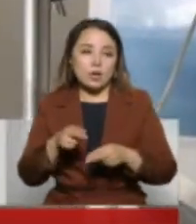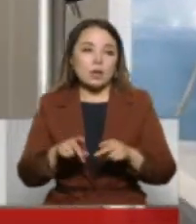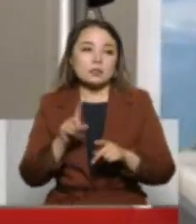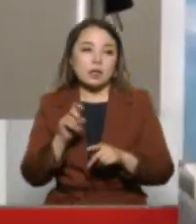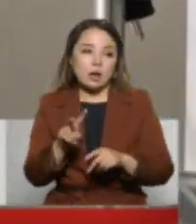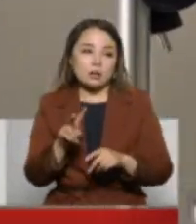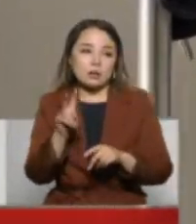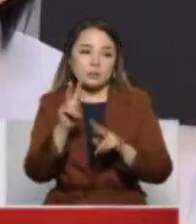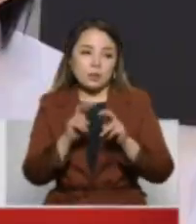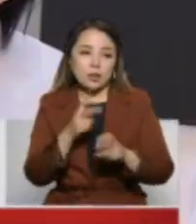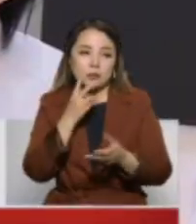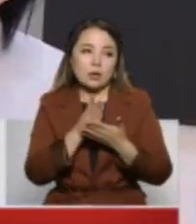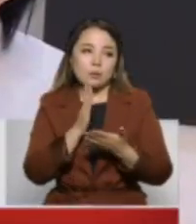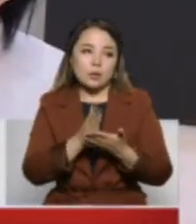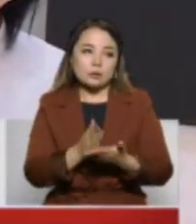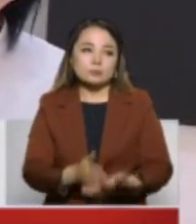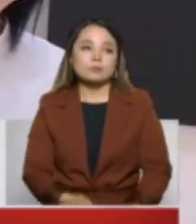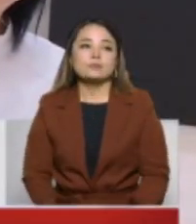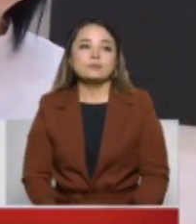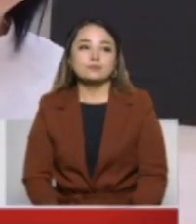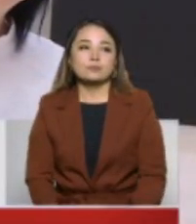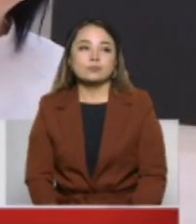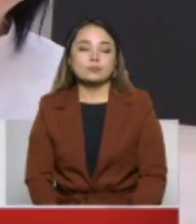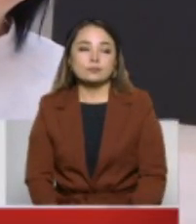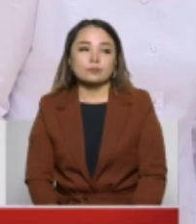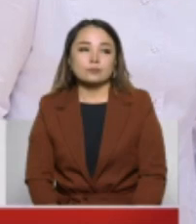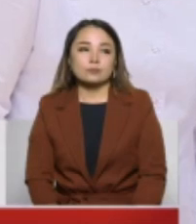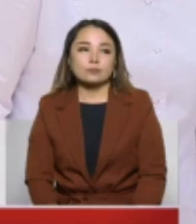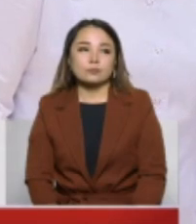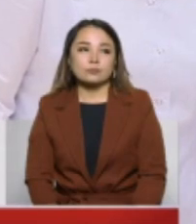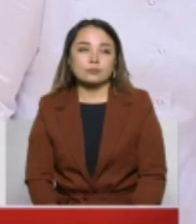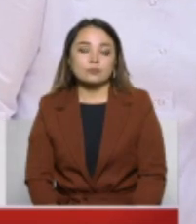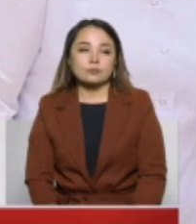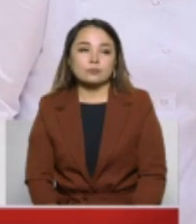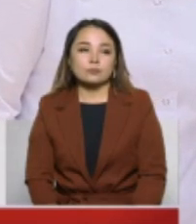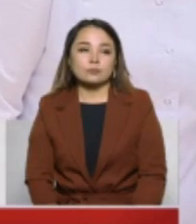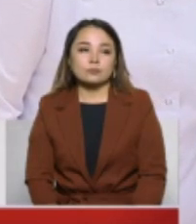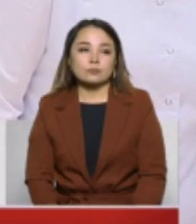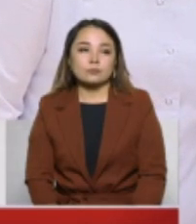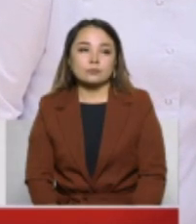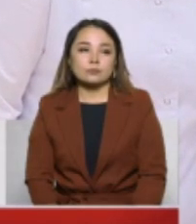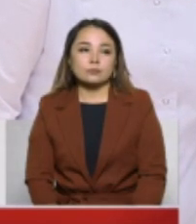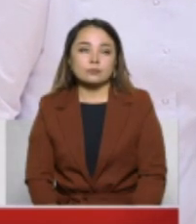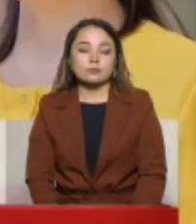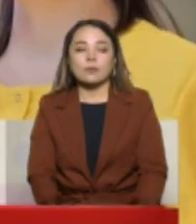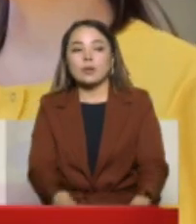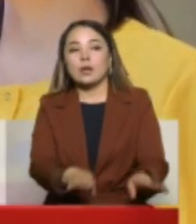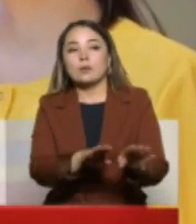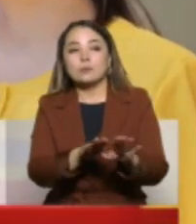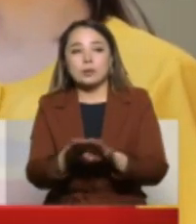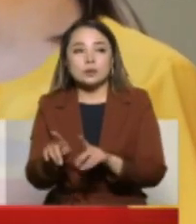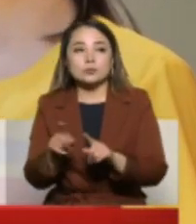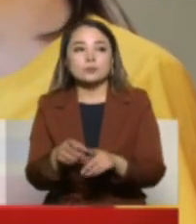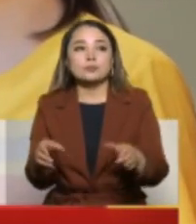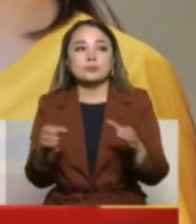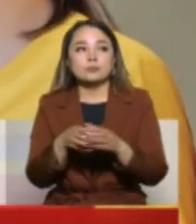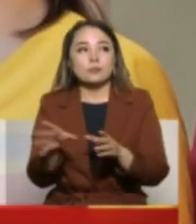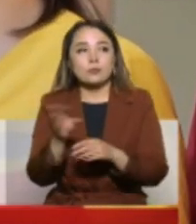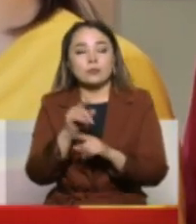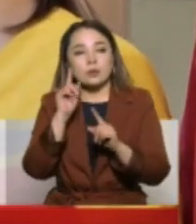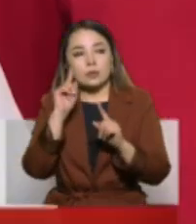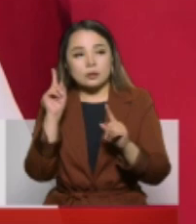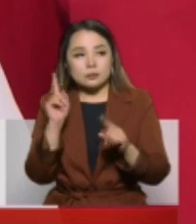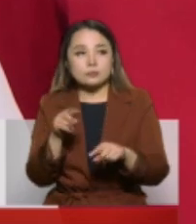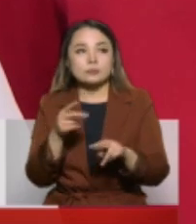залдарын аралап көрді. Осы аймақта бұндай мекемелер жоқ. Шын мәнінде бірегей деп айтуға болады. Сондықтан